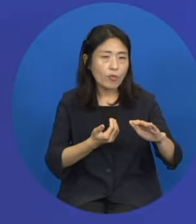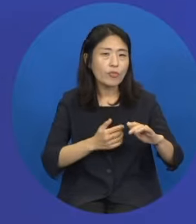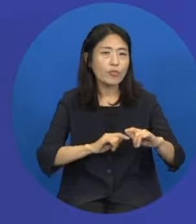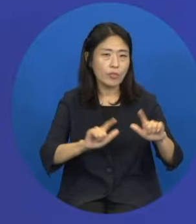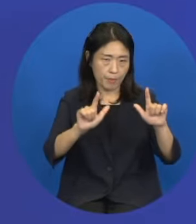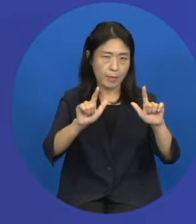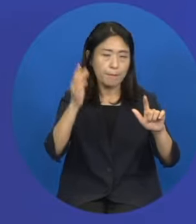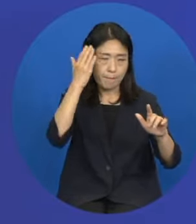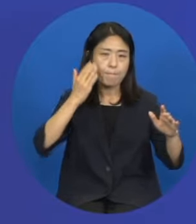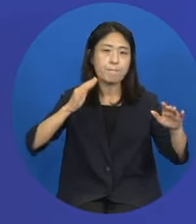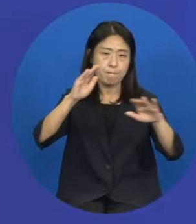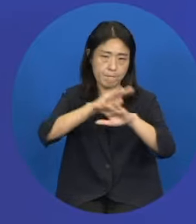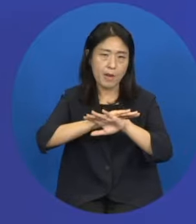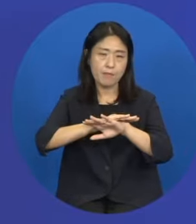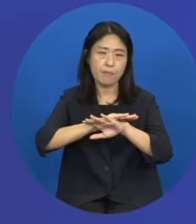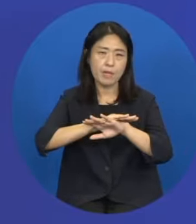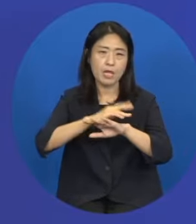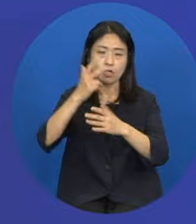보내셔서 베드로에게